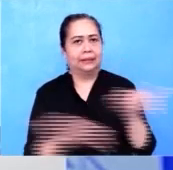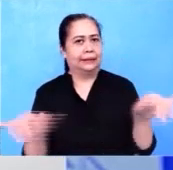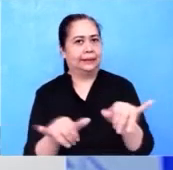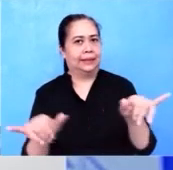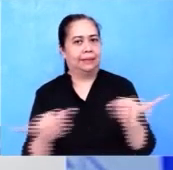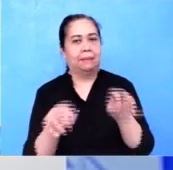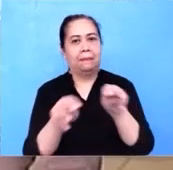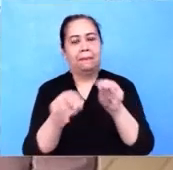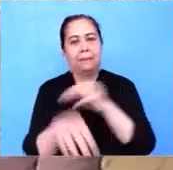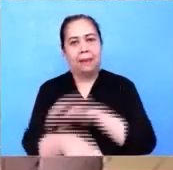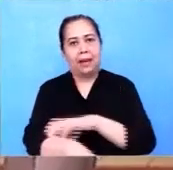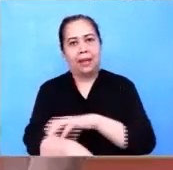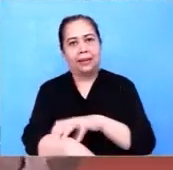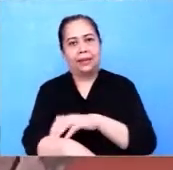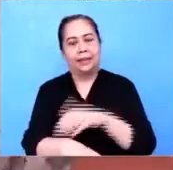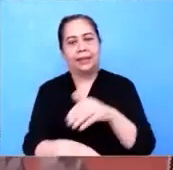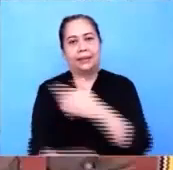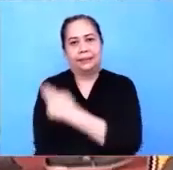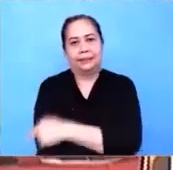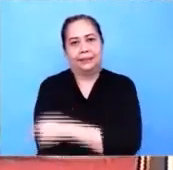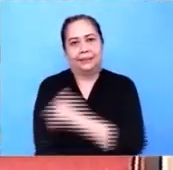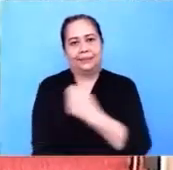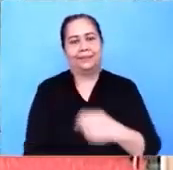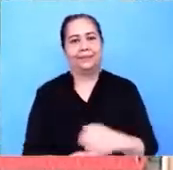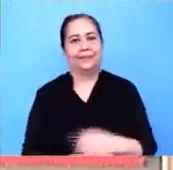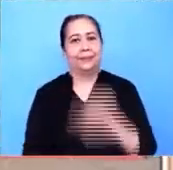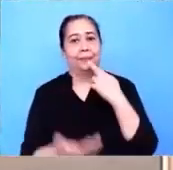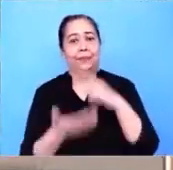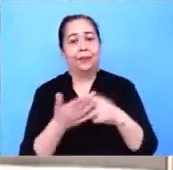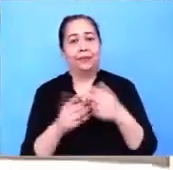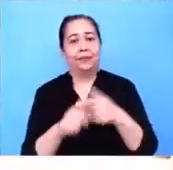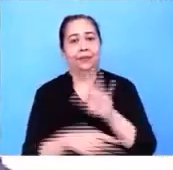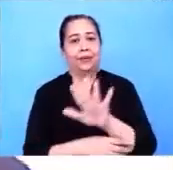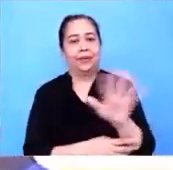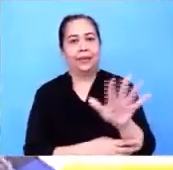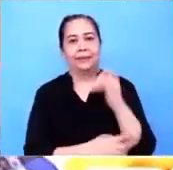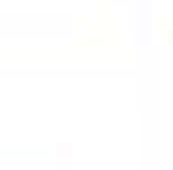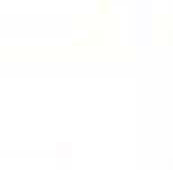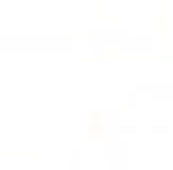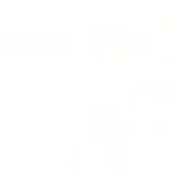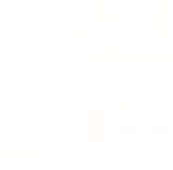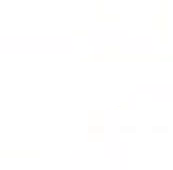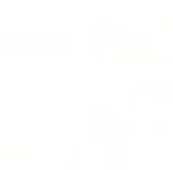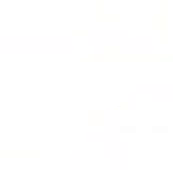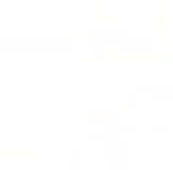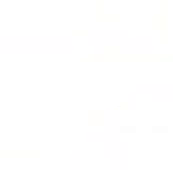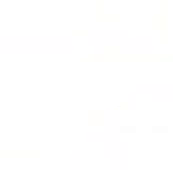Medical Center. Nagbabalita mula sa frontline, Jenny Dongon, News 5.